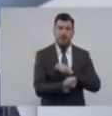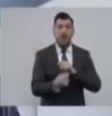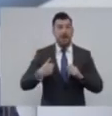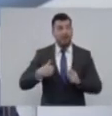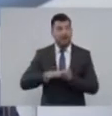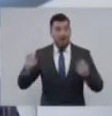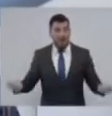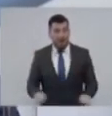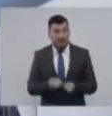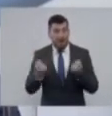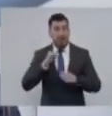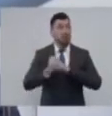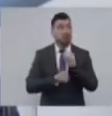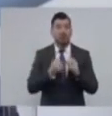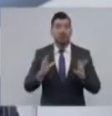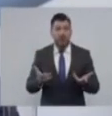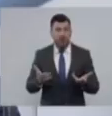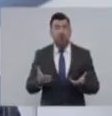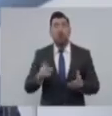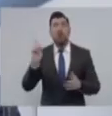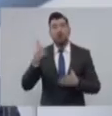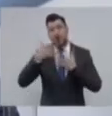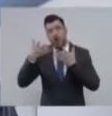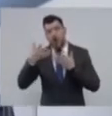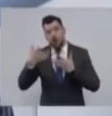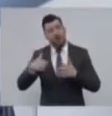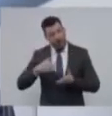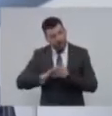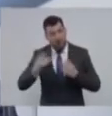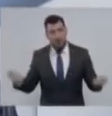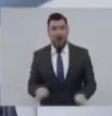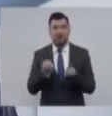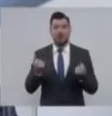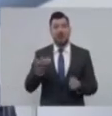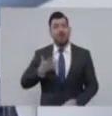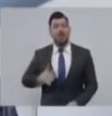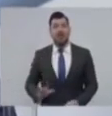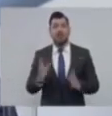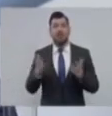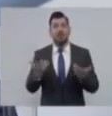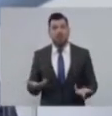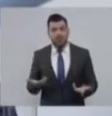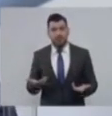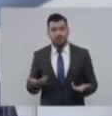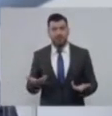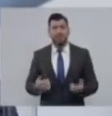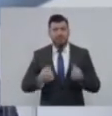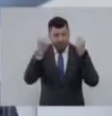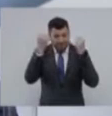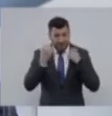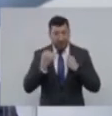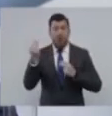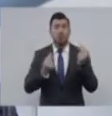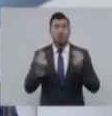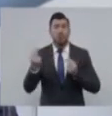συνεχώς με πράξεις και όχι με λόγια ούτε με απλοϊκές προσεγγίσεις να μετριάσουμε τις επιπτώσεις των διεθνών κρίσεων